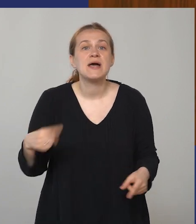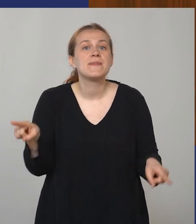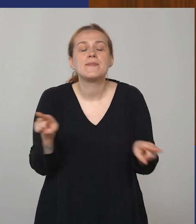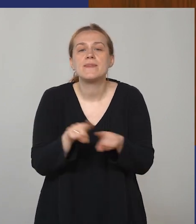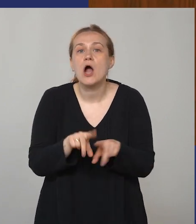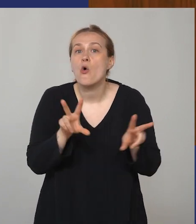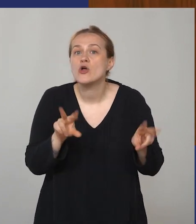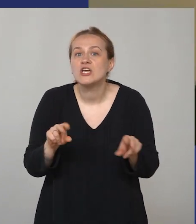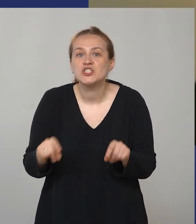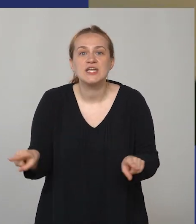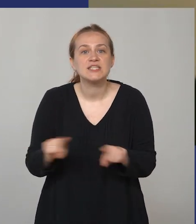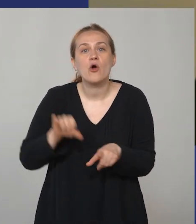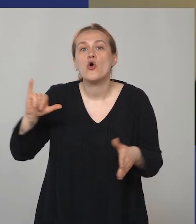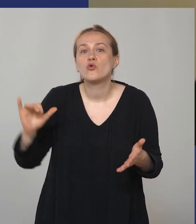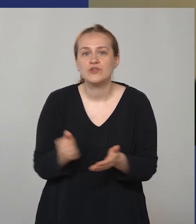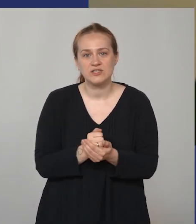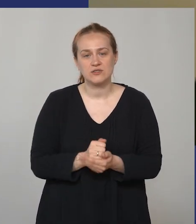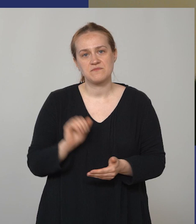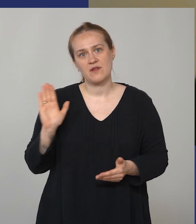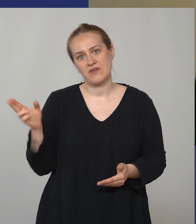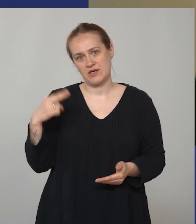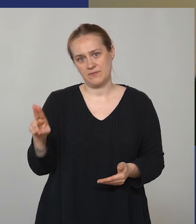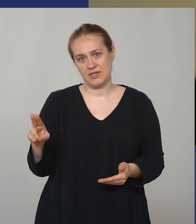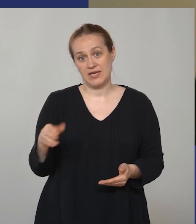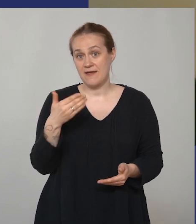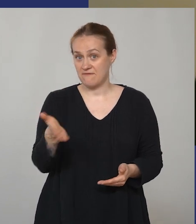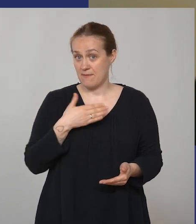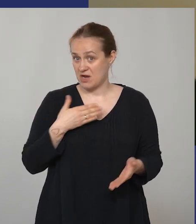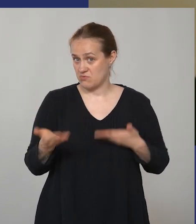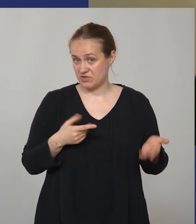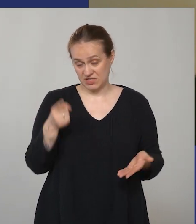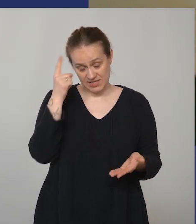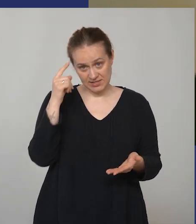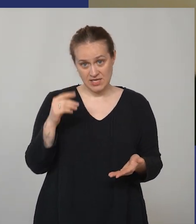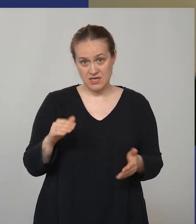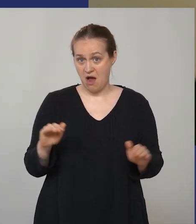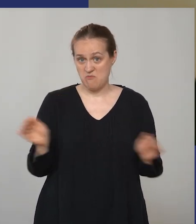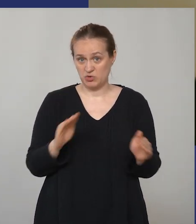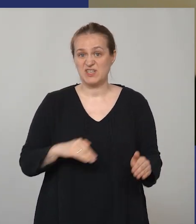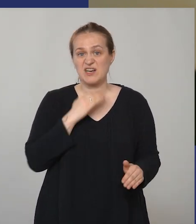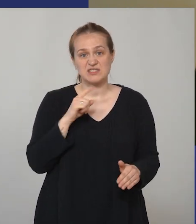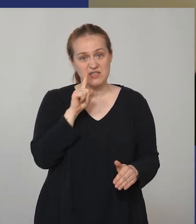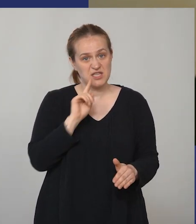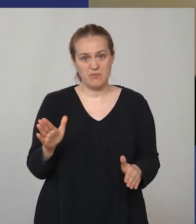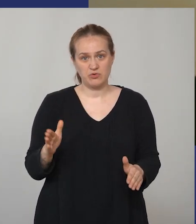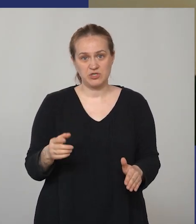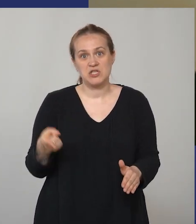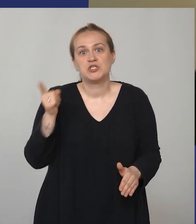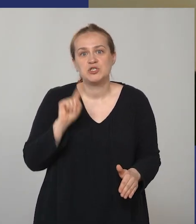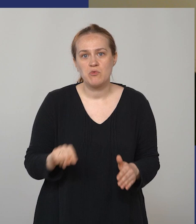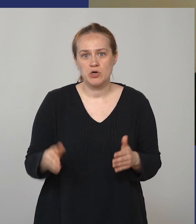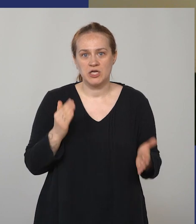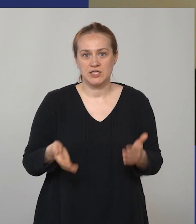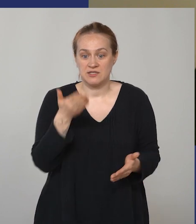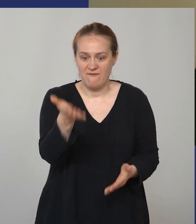это такая удача. Вера Дмитриевна, вы мое отношение знаете. Музыкой сыт не будешь. Тем более, если это